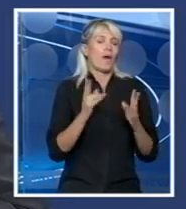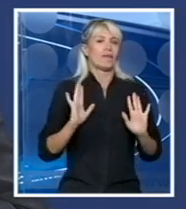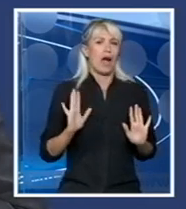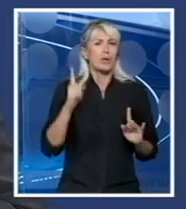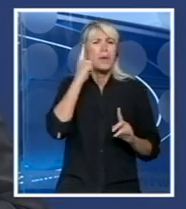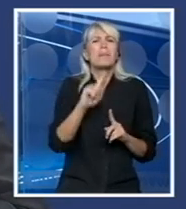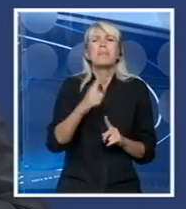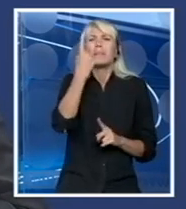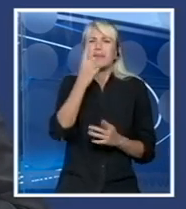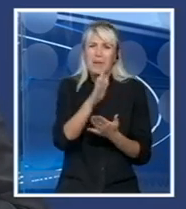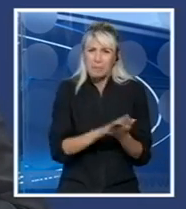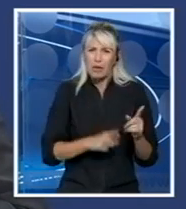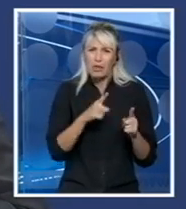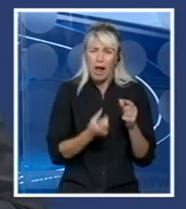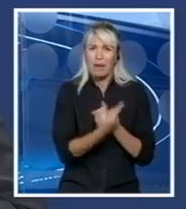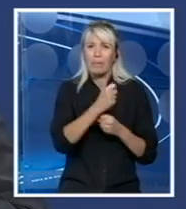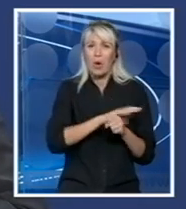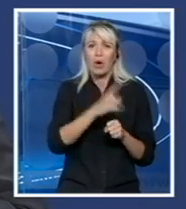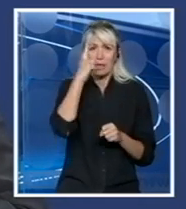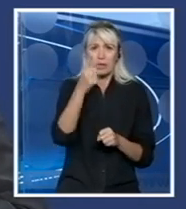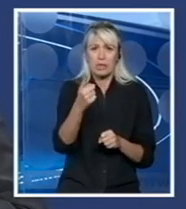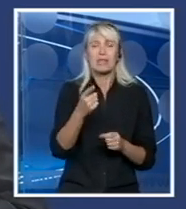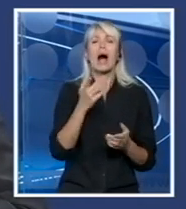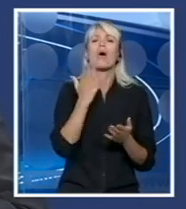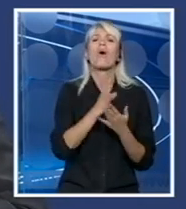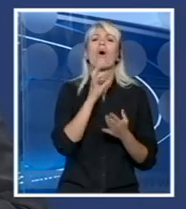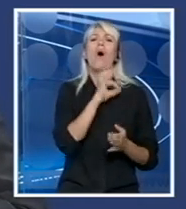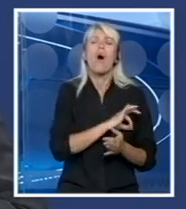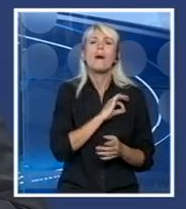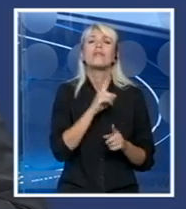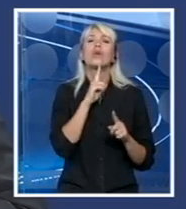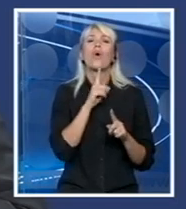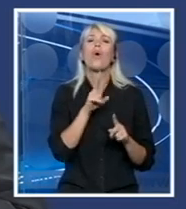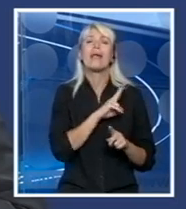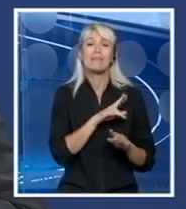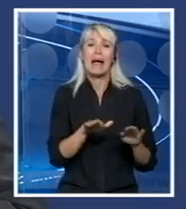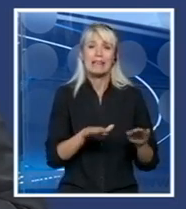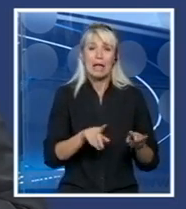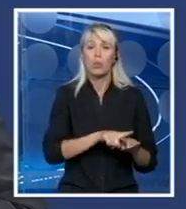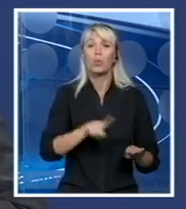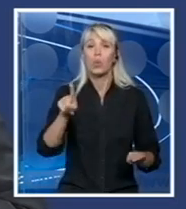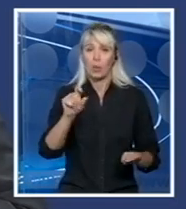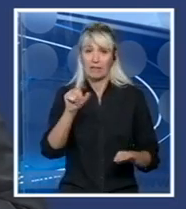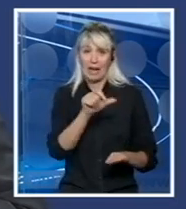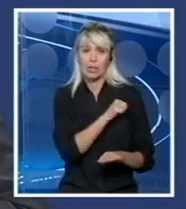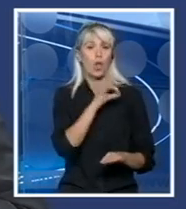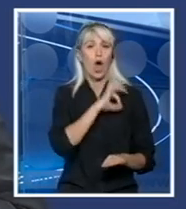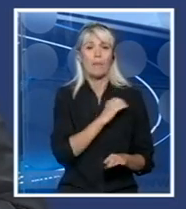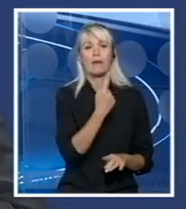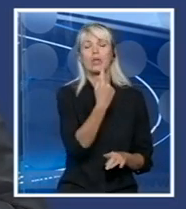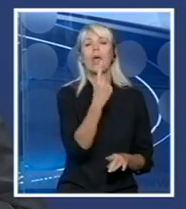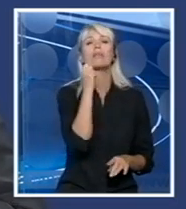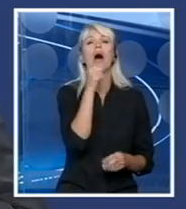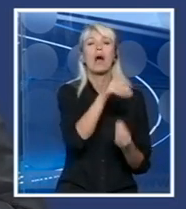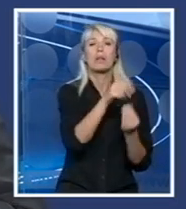imali obavezu da jedan od roditelja dece starosti do 12 godina bude kod kuće sa decom. Kako je taj prvi pik